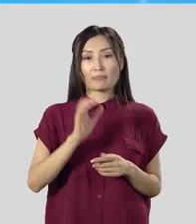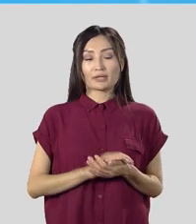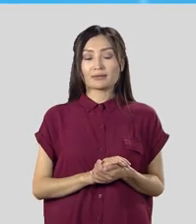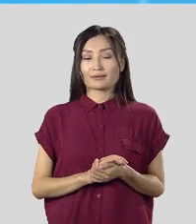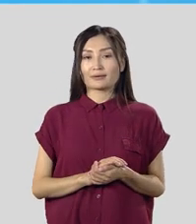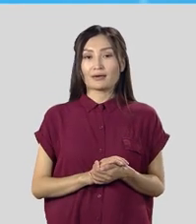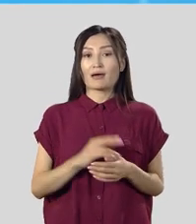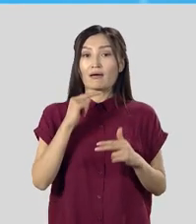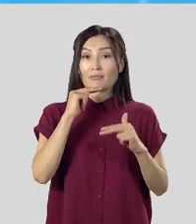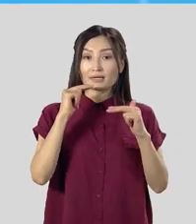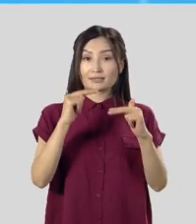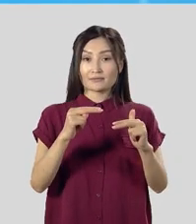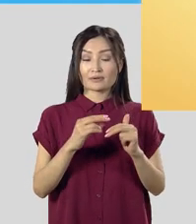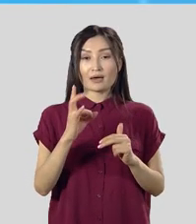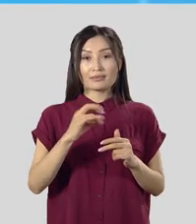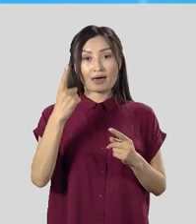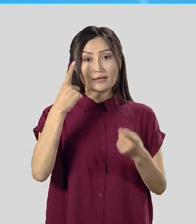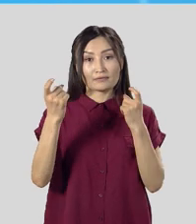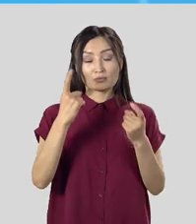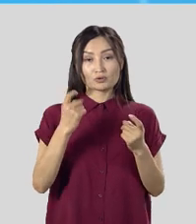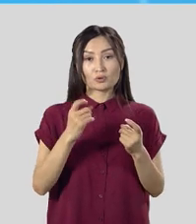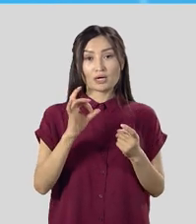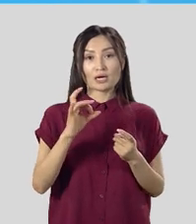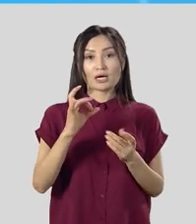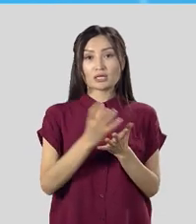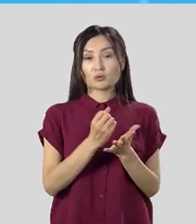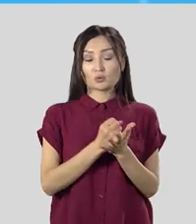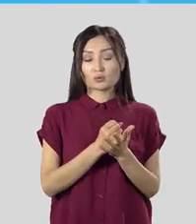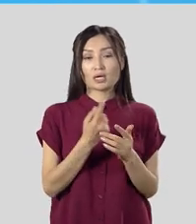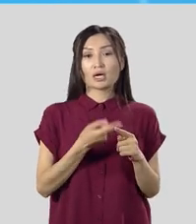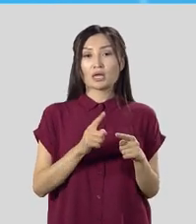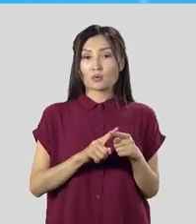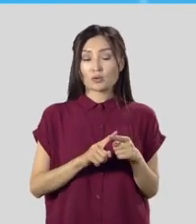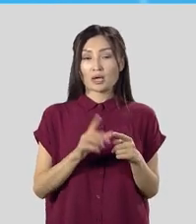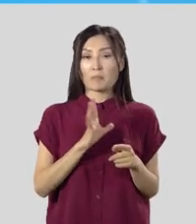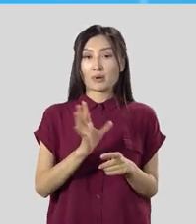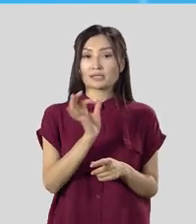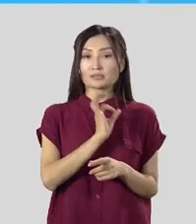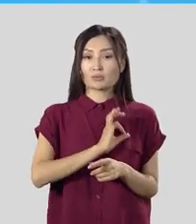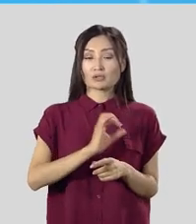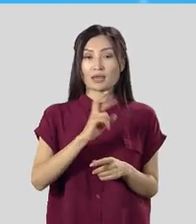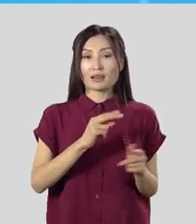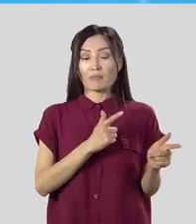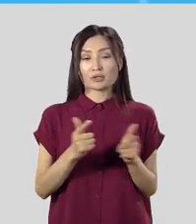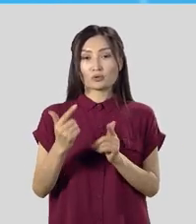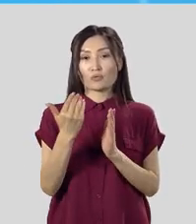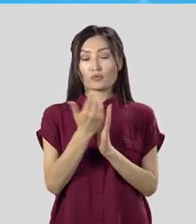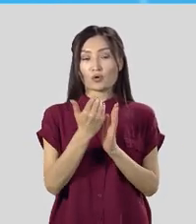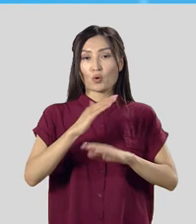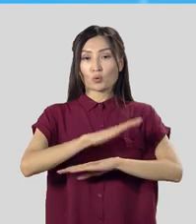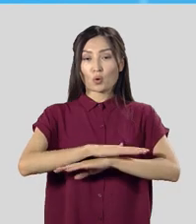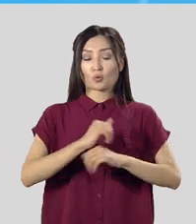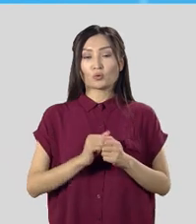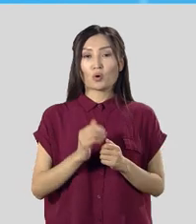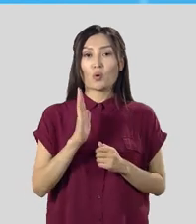обратите внимание на информационные ресурсы которые были использованы для подготовки к уроку